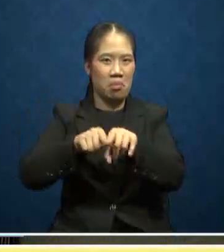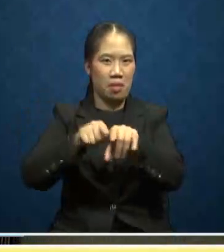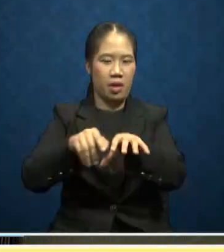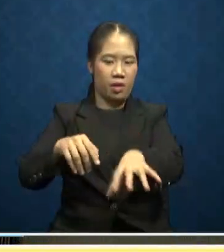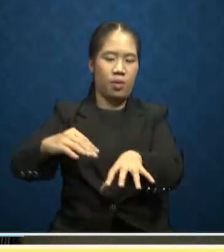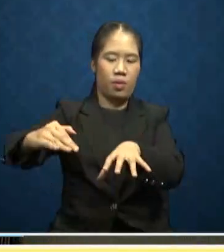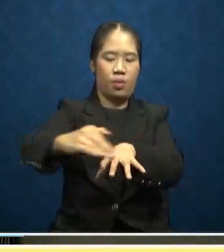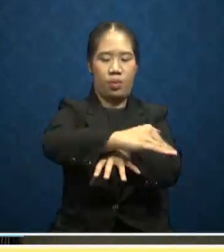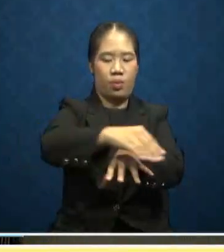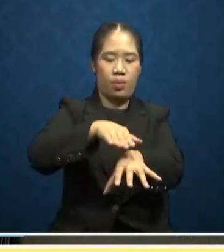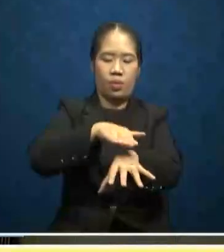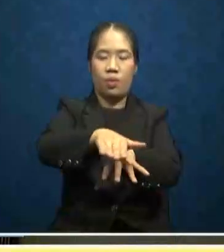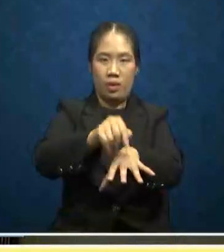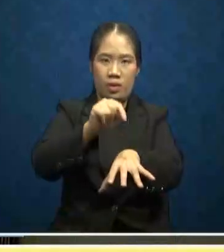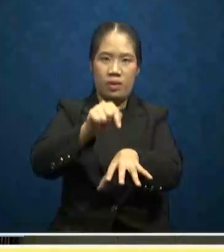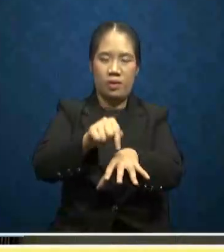นะครับ